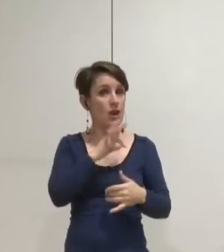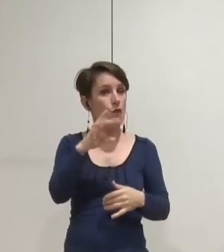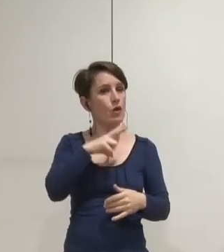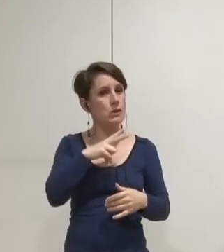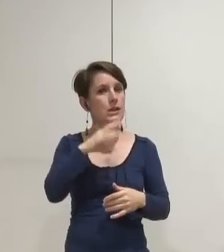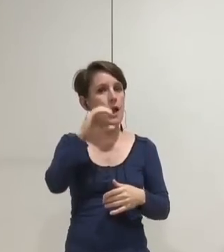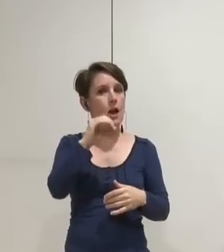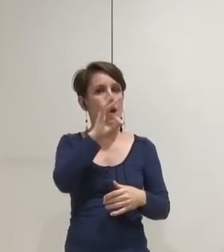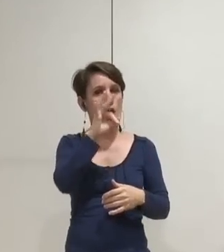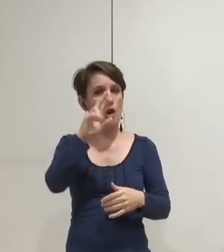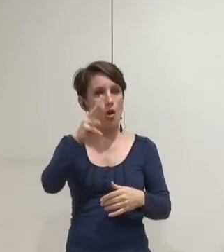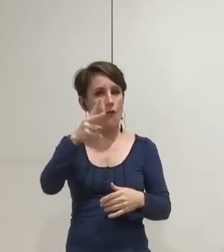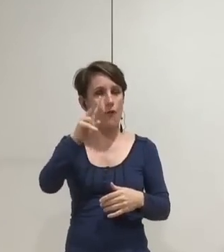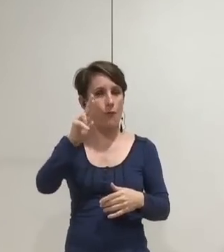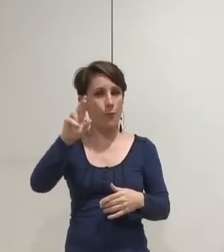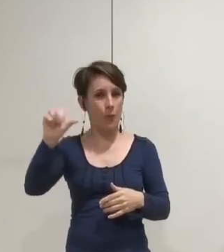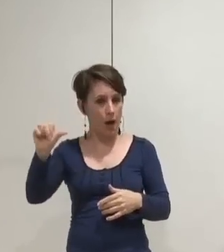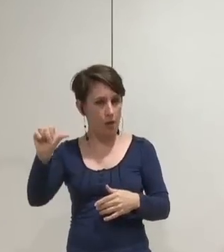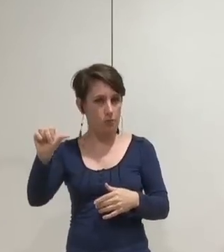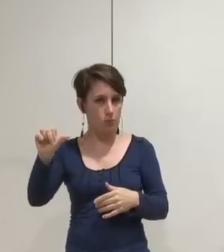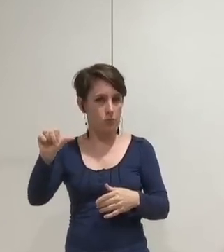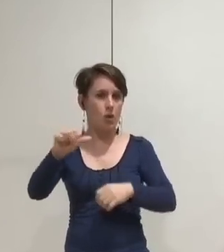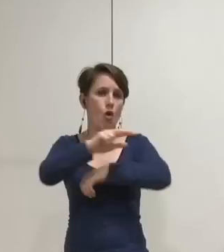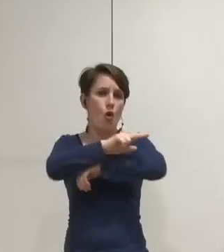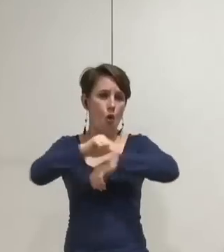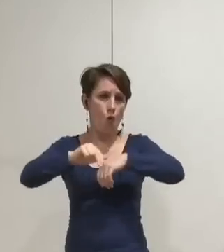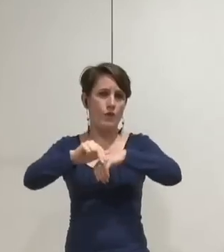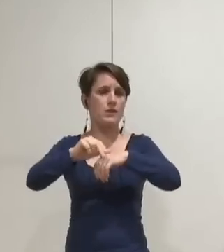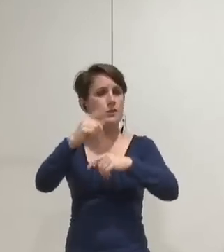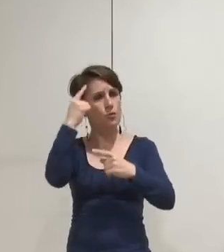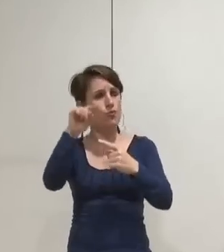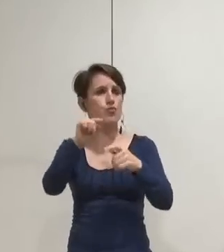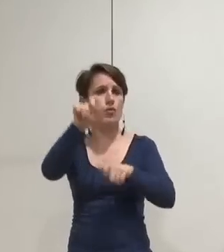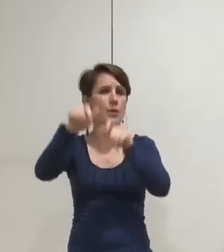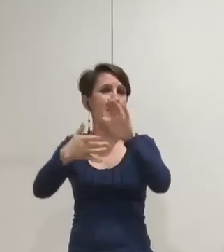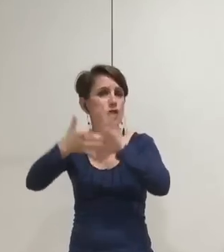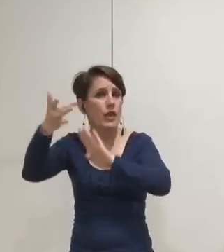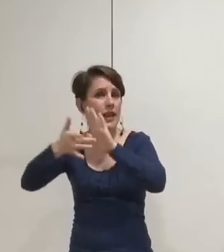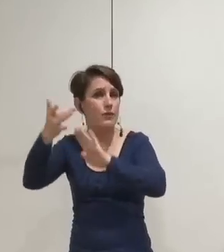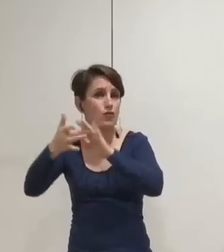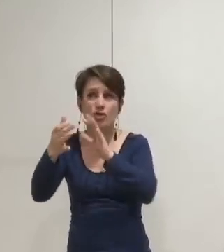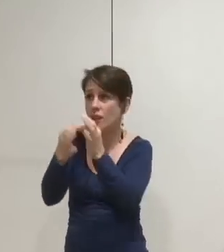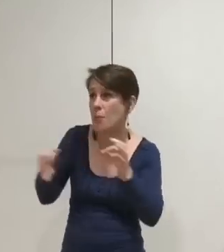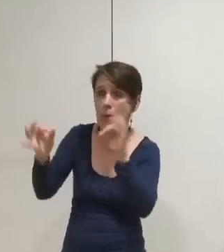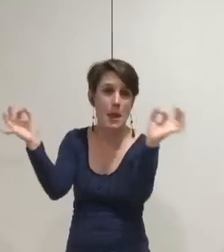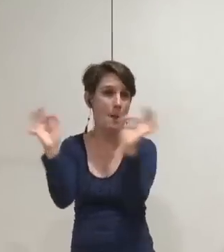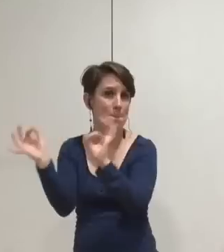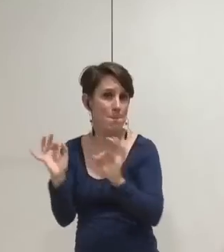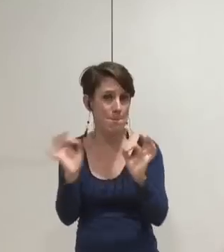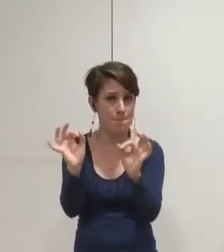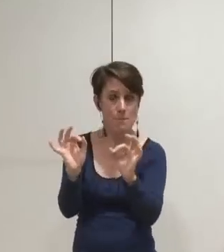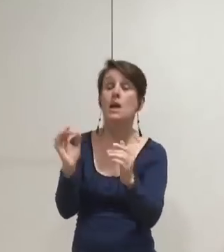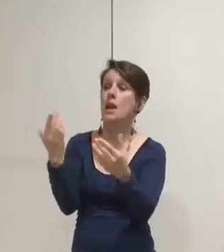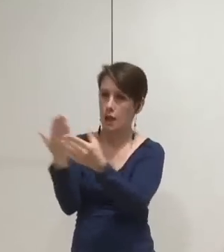français pour les réfugiés àatride qui traite les demandes d'asile qui lui sont adressées et à l'issue d'une procédure qui